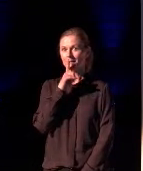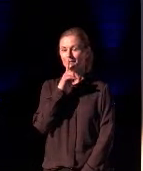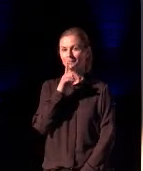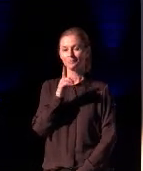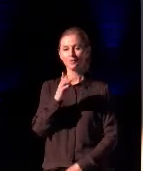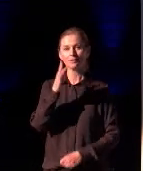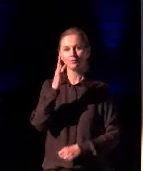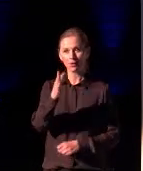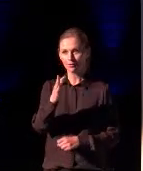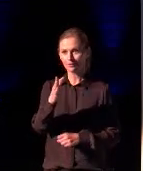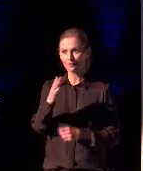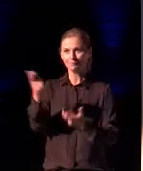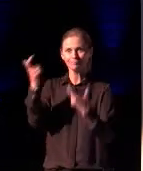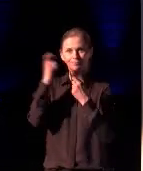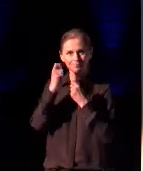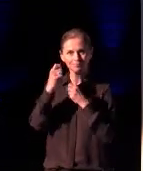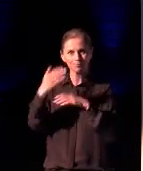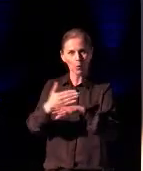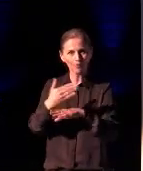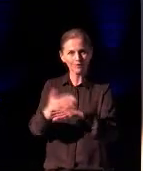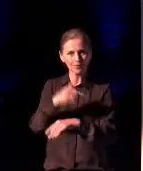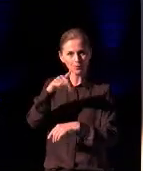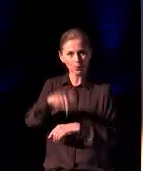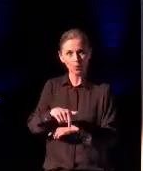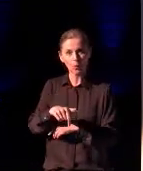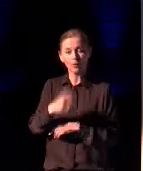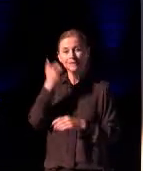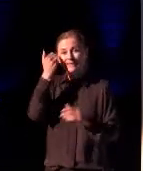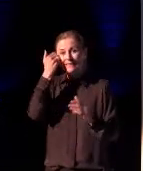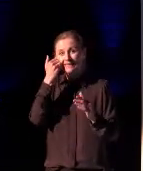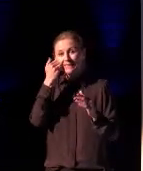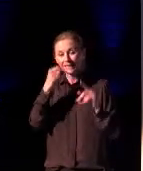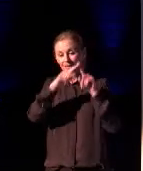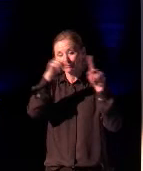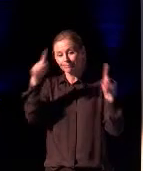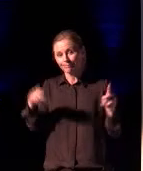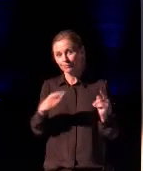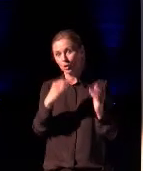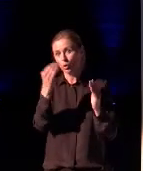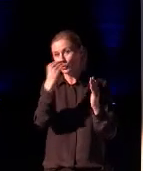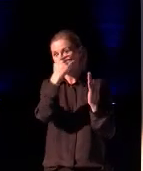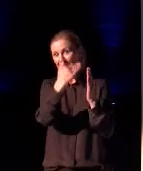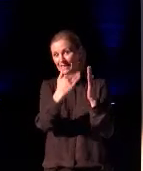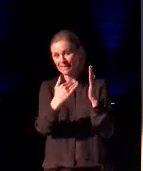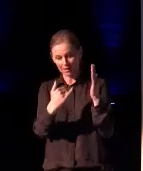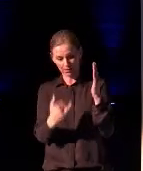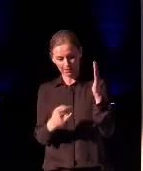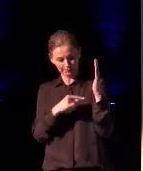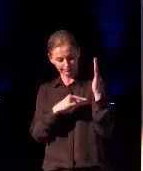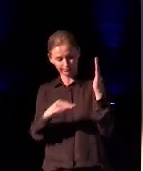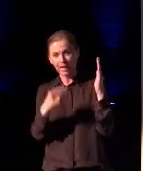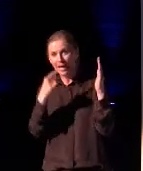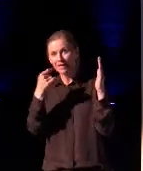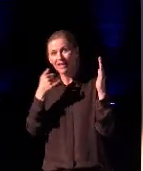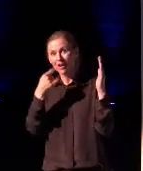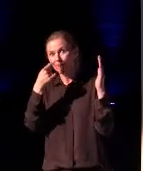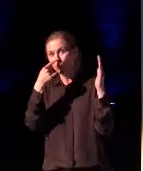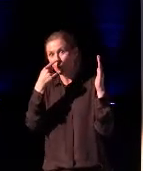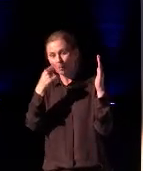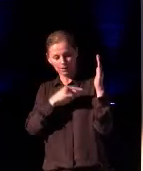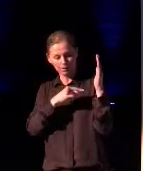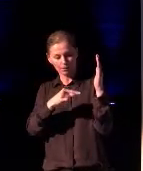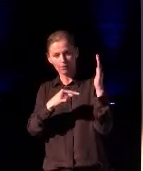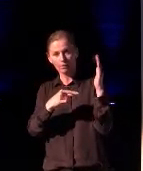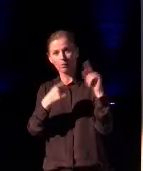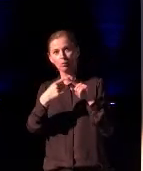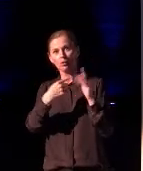Takk for at dere med på øvelsen. Hvis dere går nederst på huskelisten nå, så står det telefonnummer, og så står det